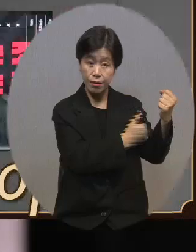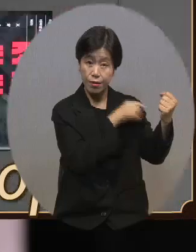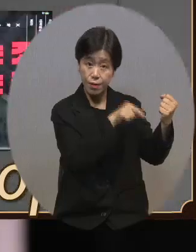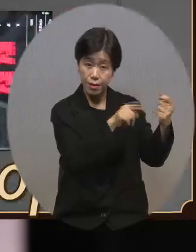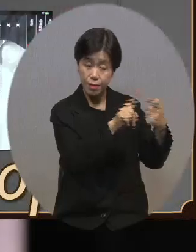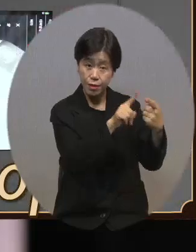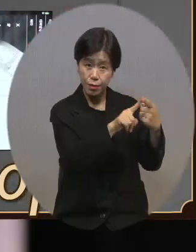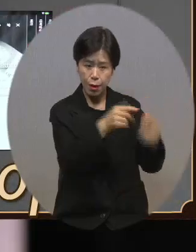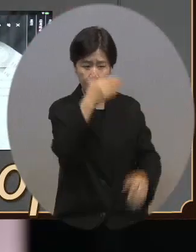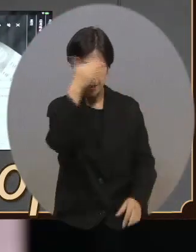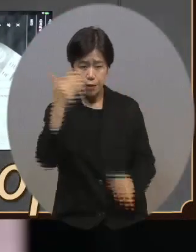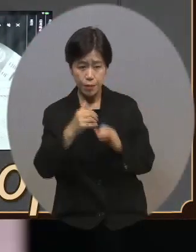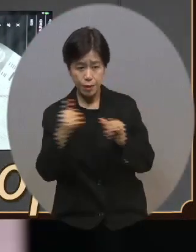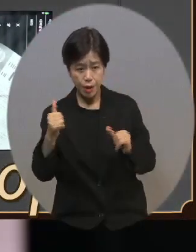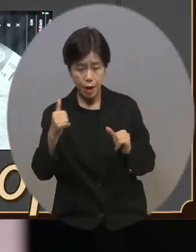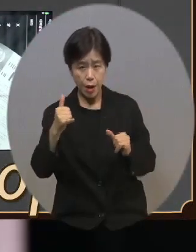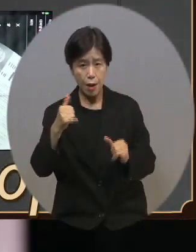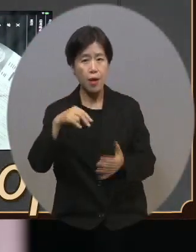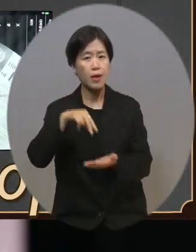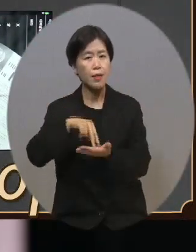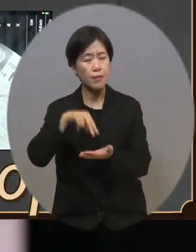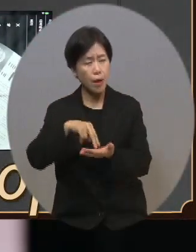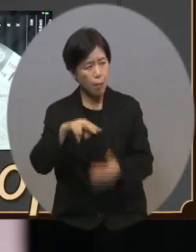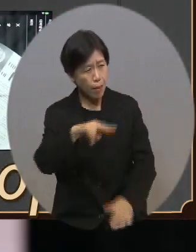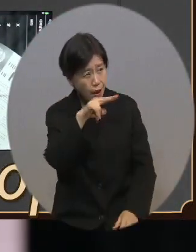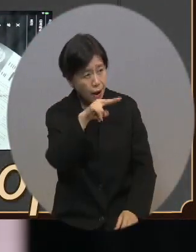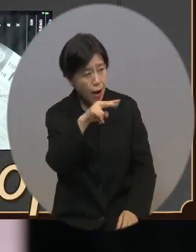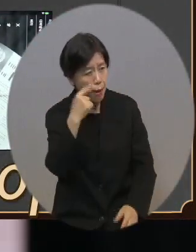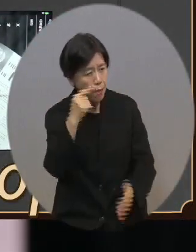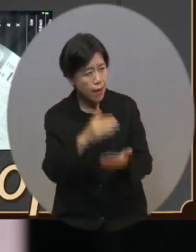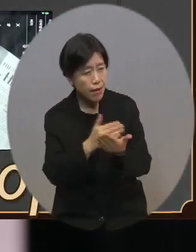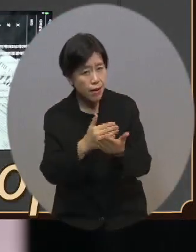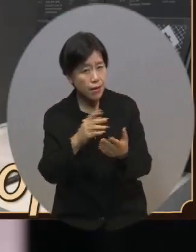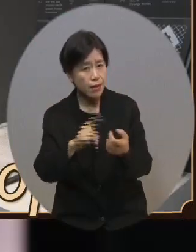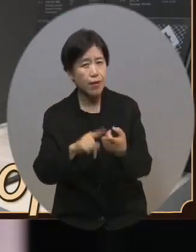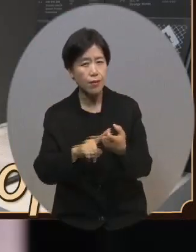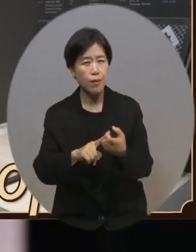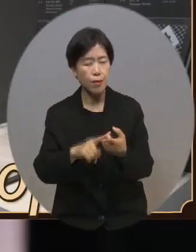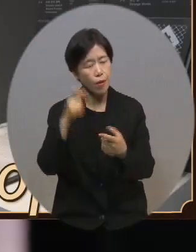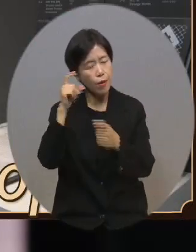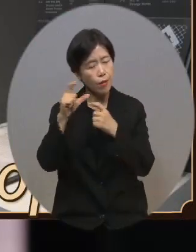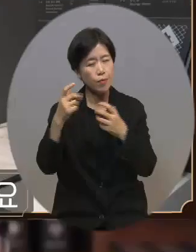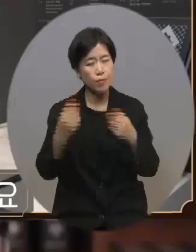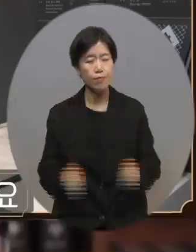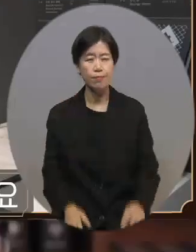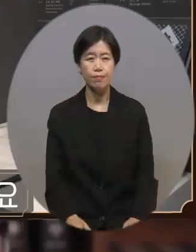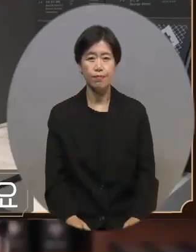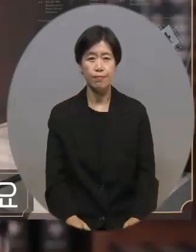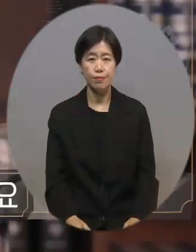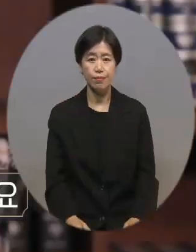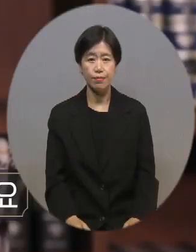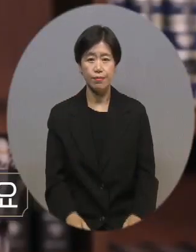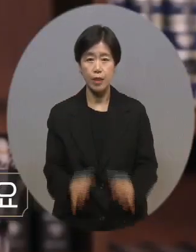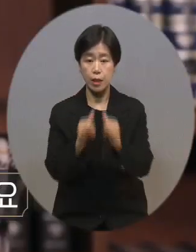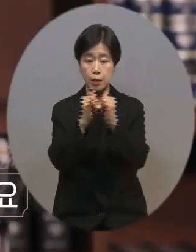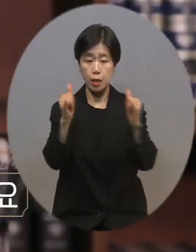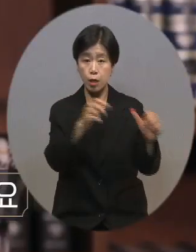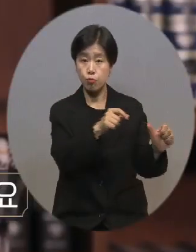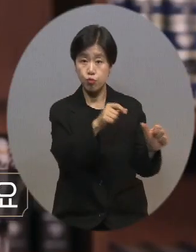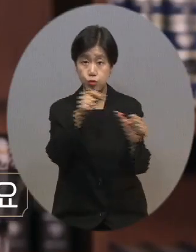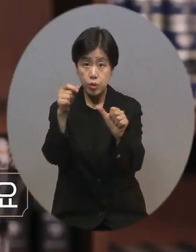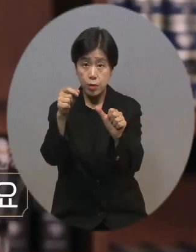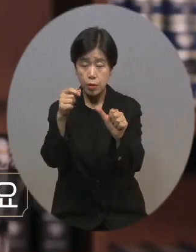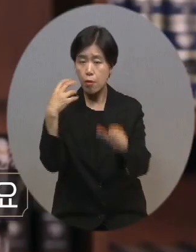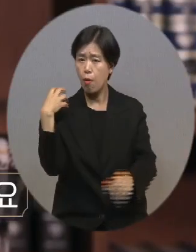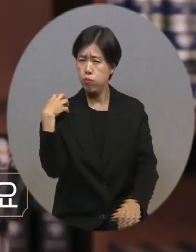젊은 시각으로 젊은 세대가 이끌어갈 수 있을지에 대해서 고민을 많이 하고 있는 시점입니다. 사람을 구하겠다는 소명의식이 없으면